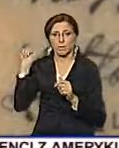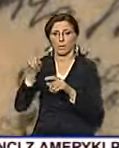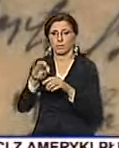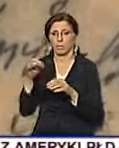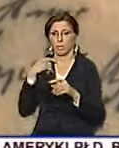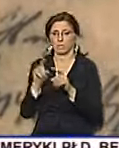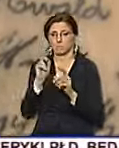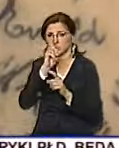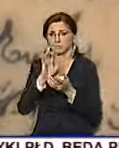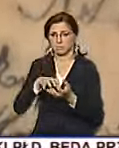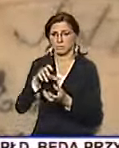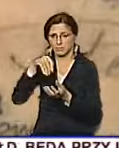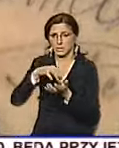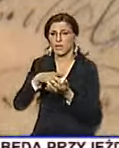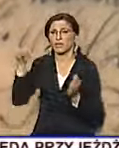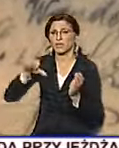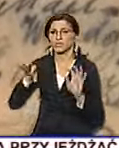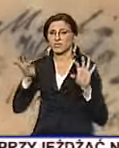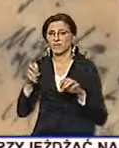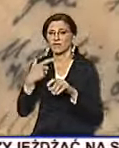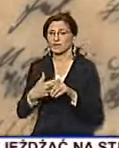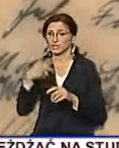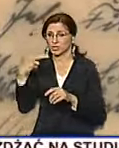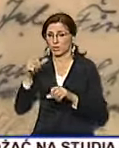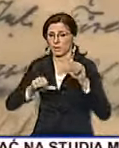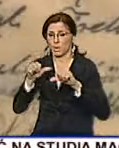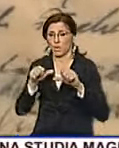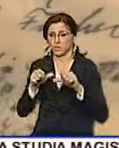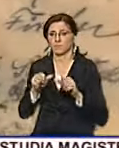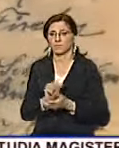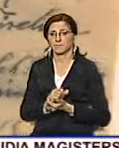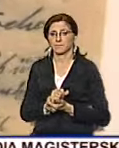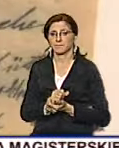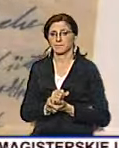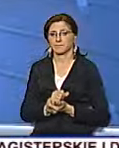przesłanie od budowniczych pochodzące z 1923 roku.